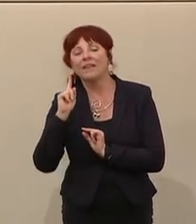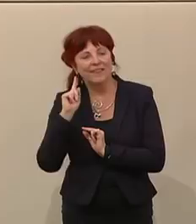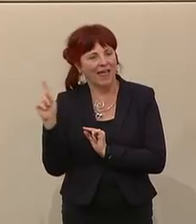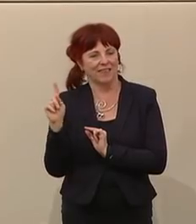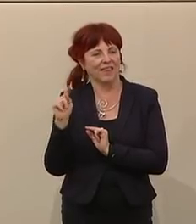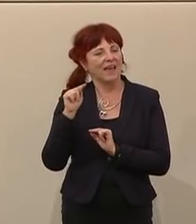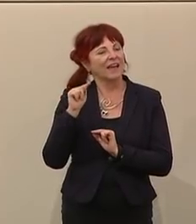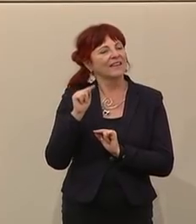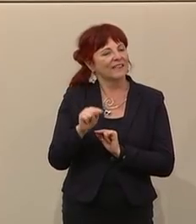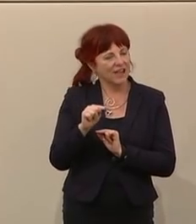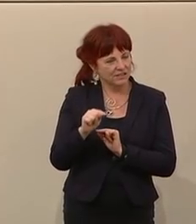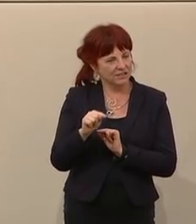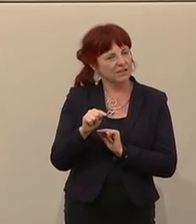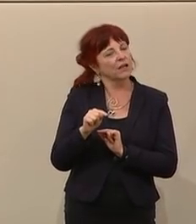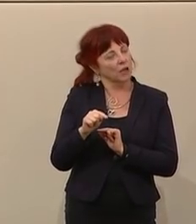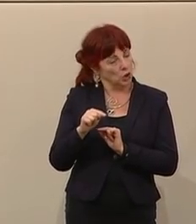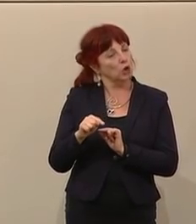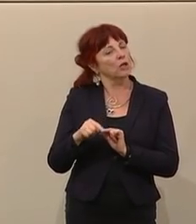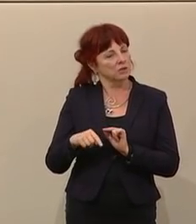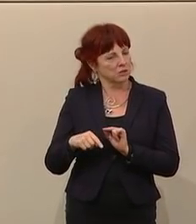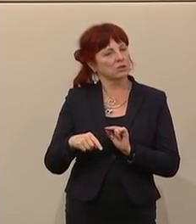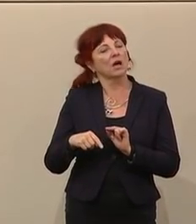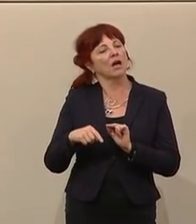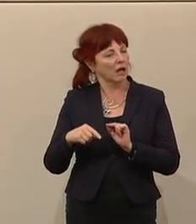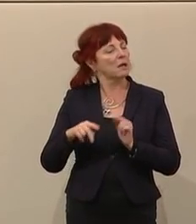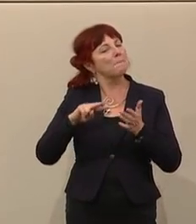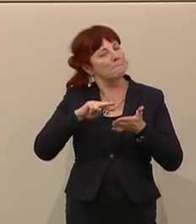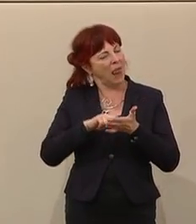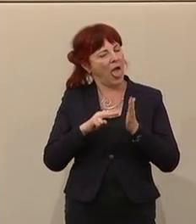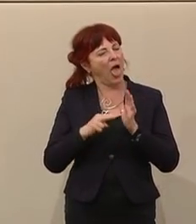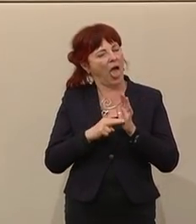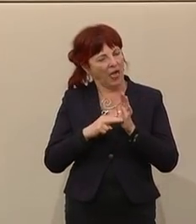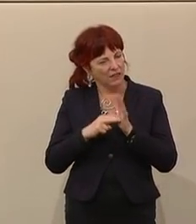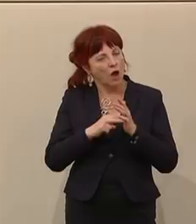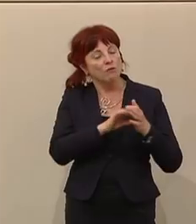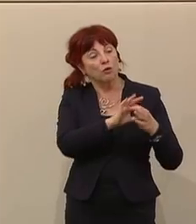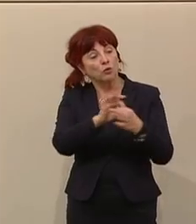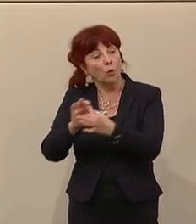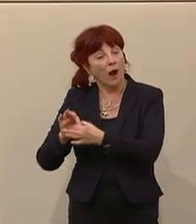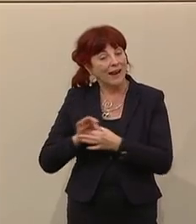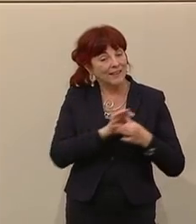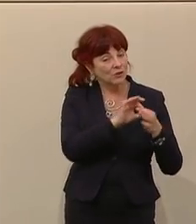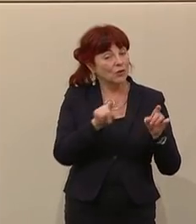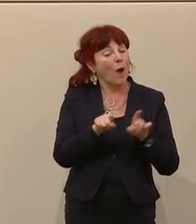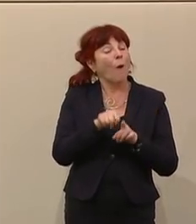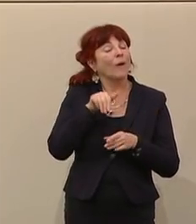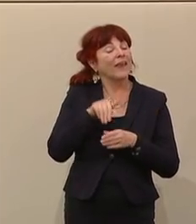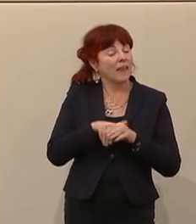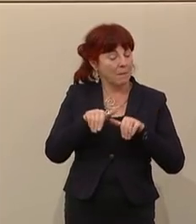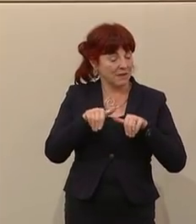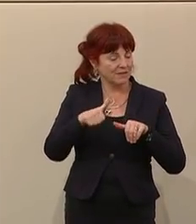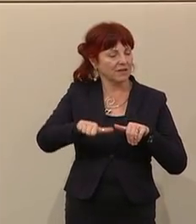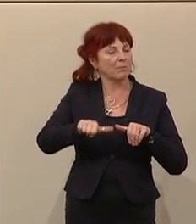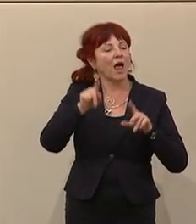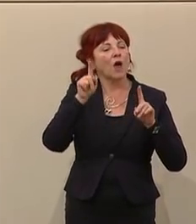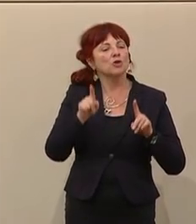legitime Absicht und das durchaus legitime Vorhaben der Koalition und damit auch des Innenministers,